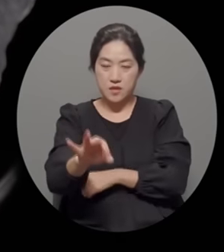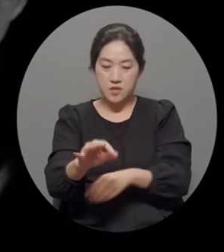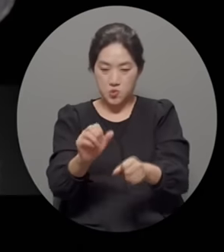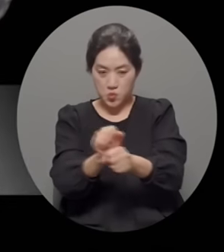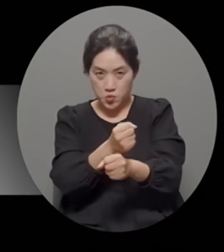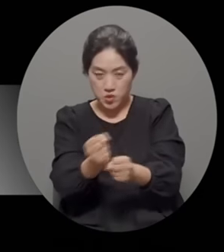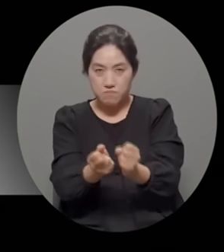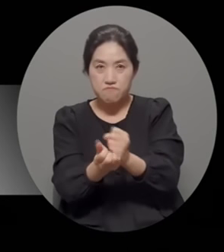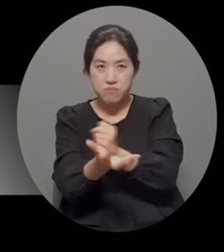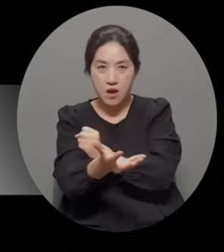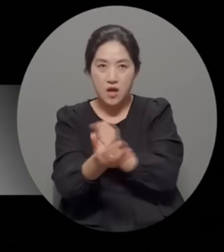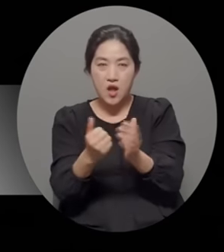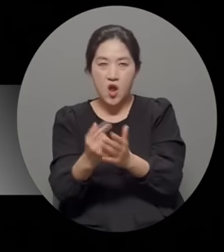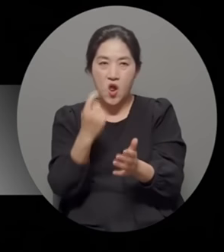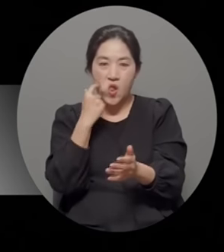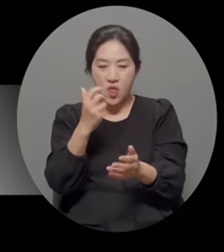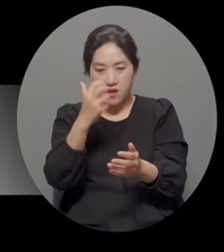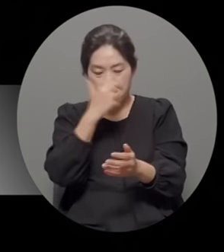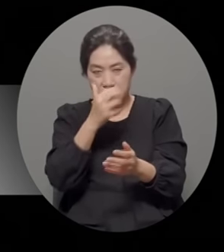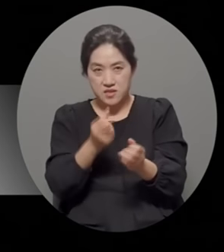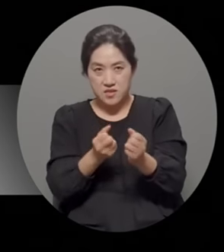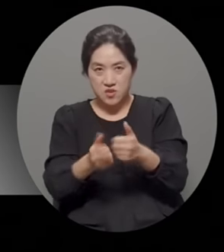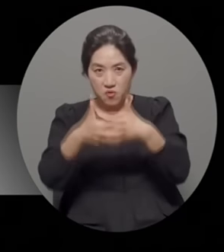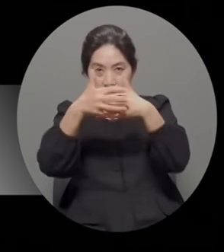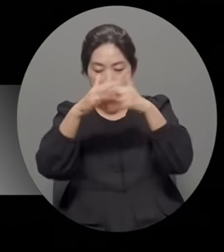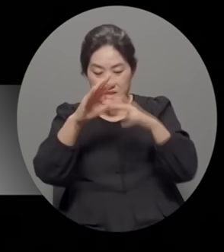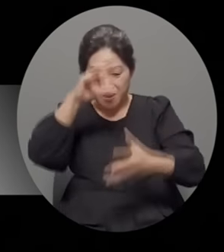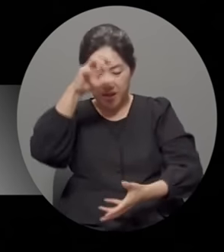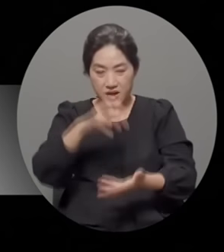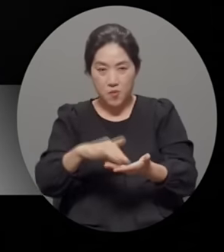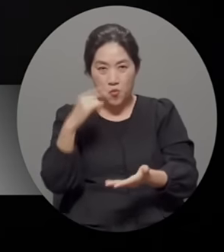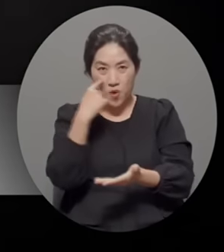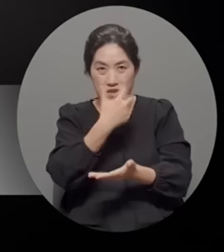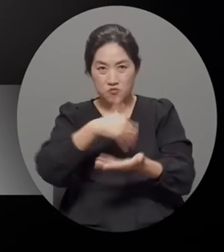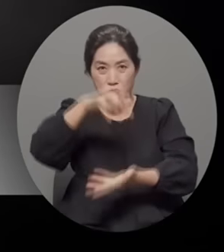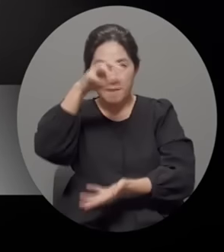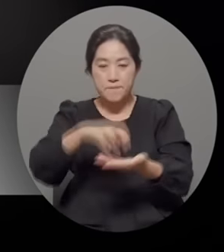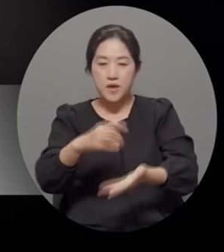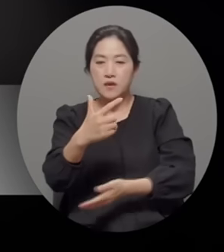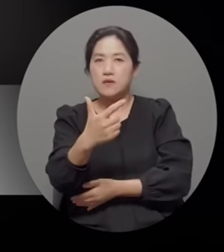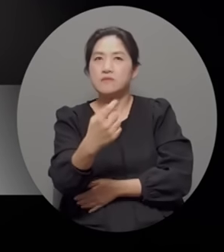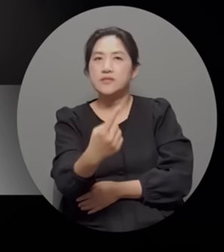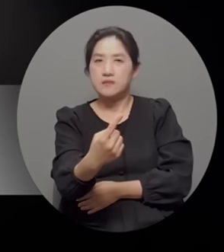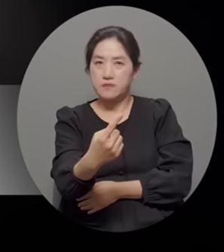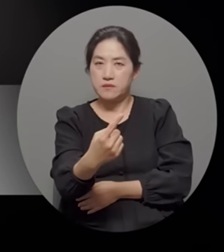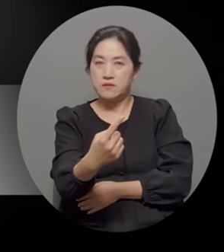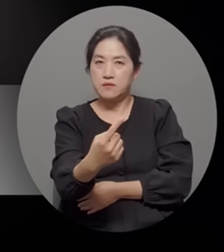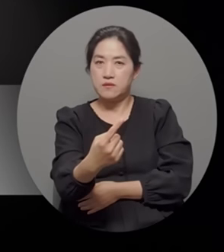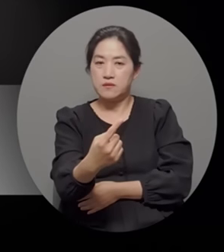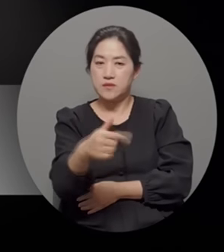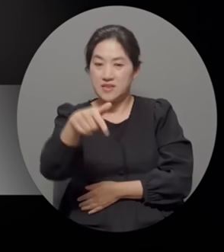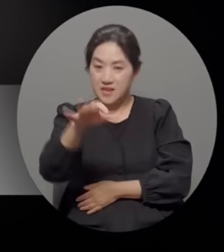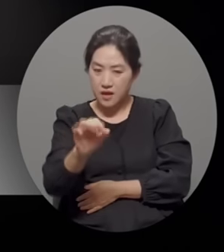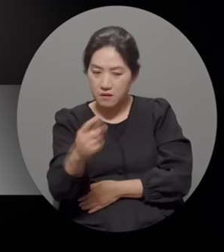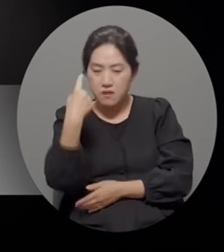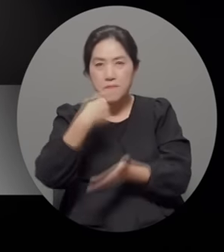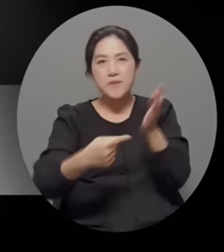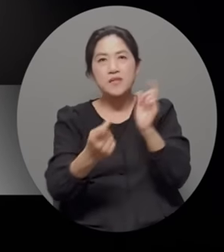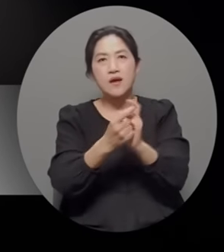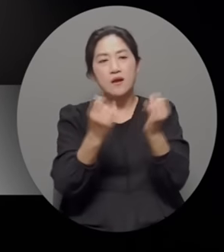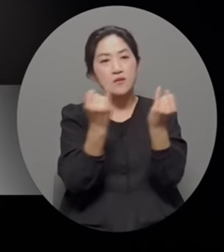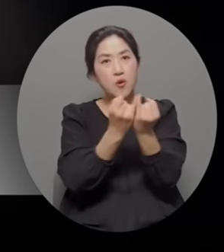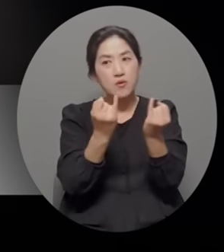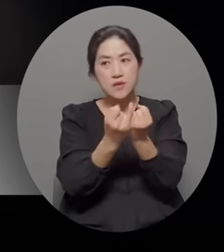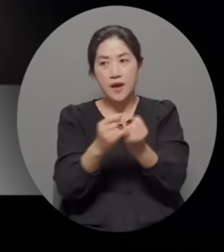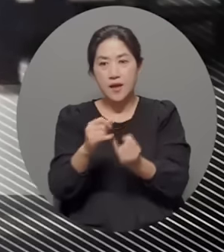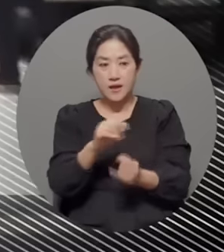조작하거나 유포한 허위 음란 영상물은 지금까지 확인된 것만 61건. 강 씨에게 피해를 입은 여성은 B